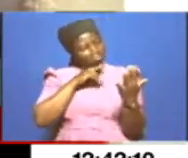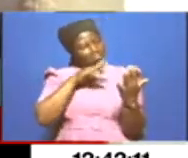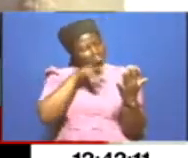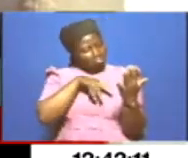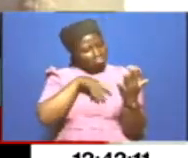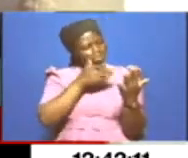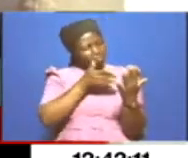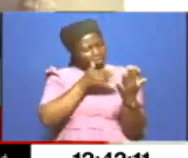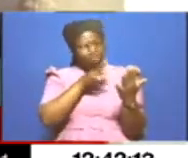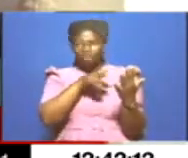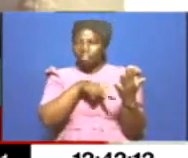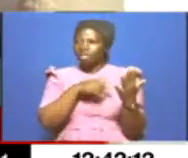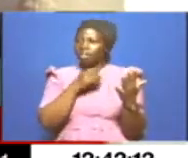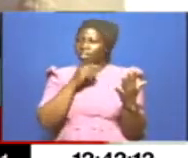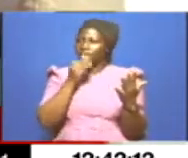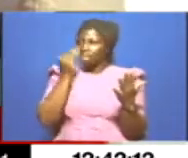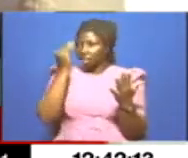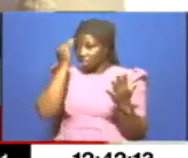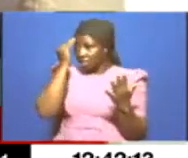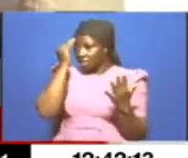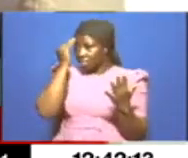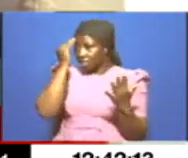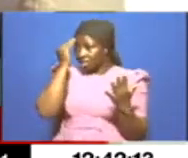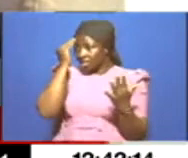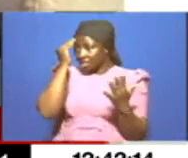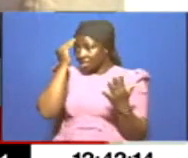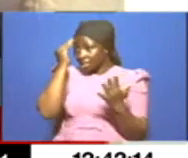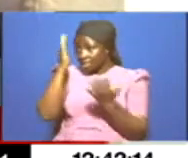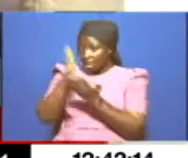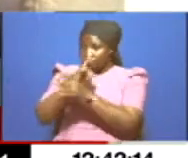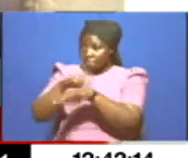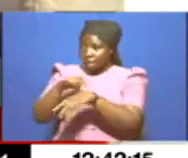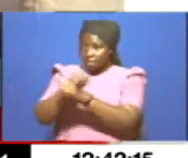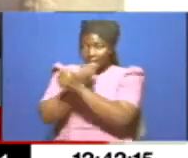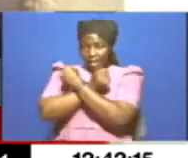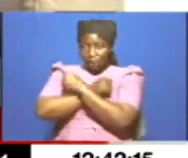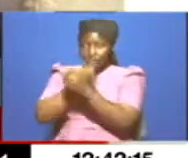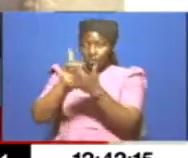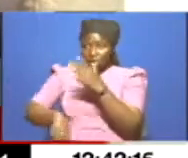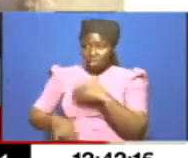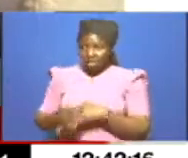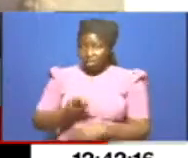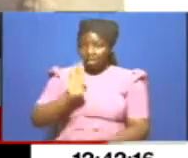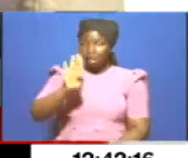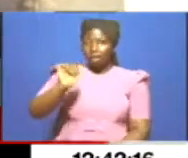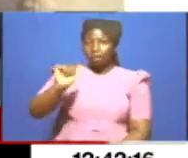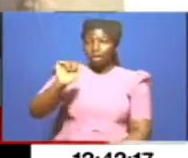kuna unajua wanapenda sana mambo ya Bahati na Diana, so